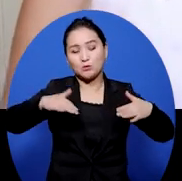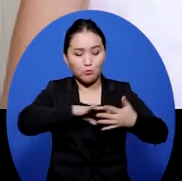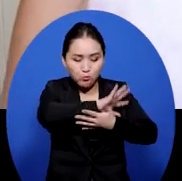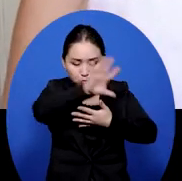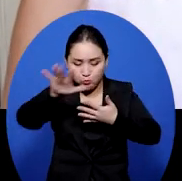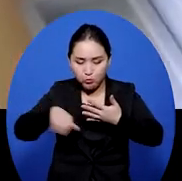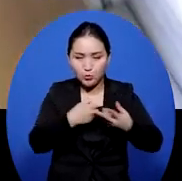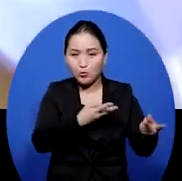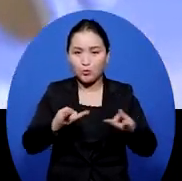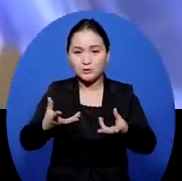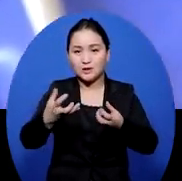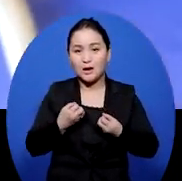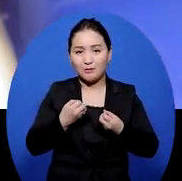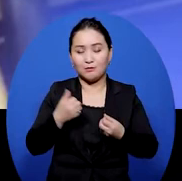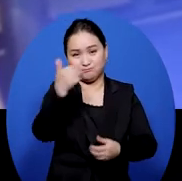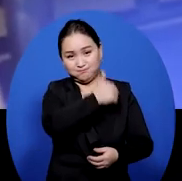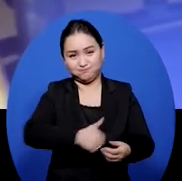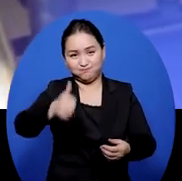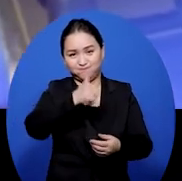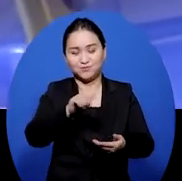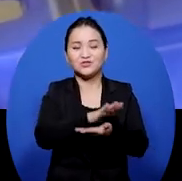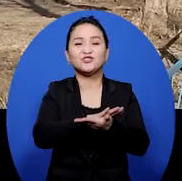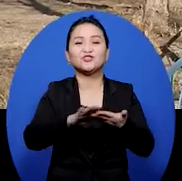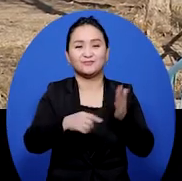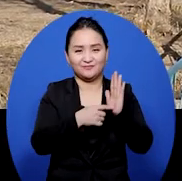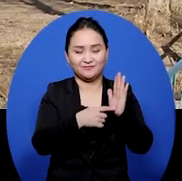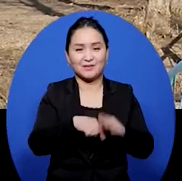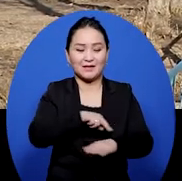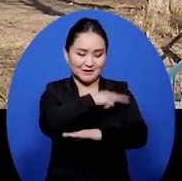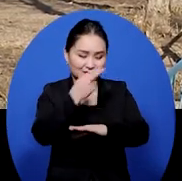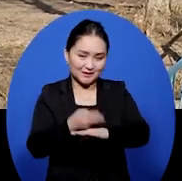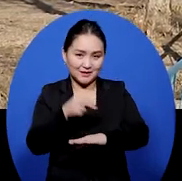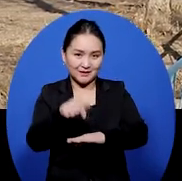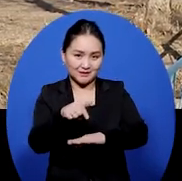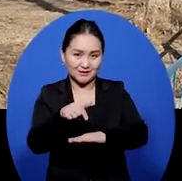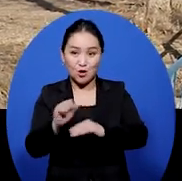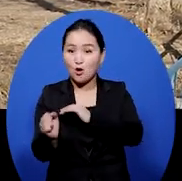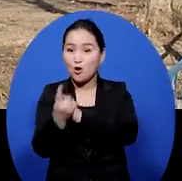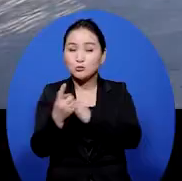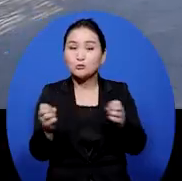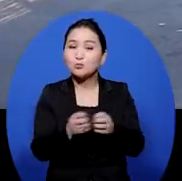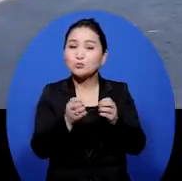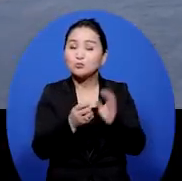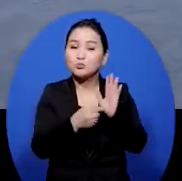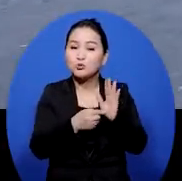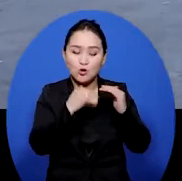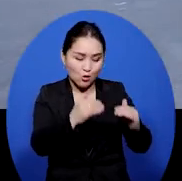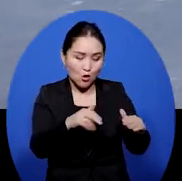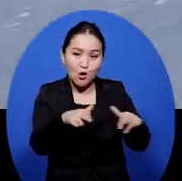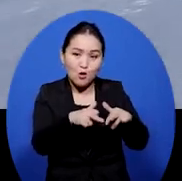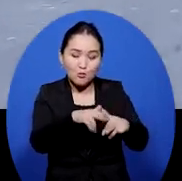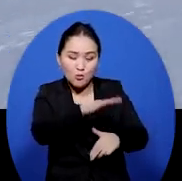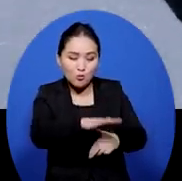нэг дороос авах нөхцөлөөр хангасан нь шинэлэг байлаа. Мөн Дархан уул аймаг дахь нэгэн онцлог бүтээн байгуулалт бол хөгжлийн